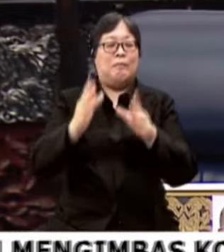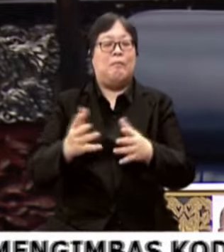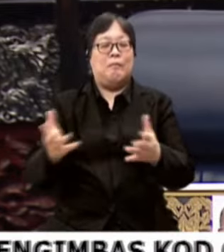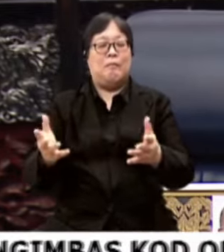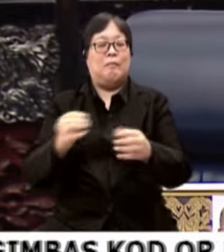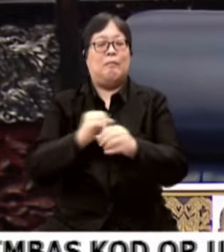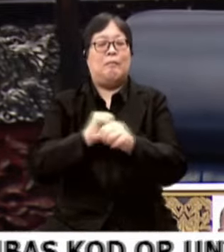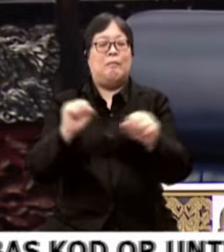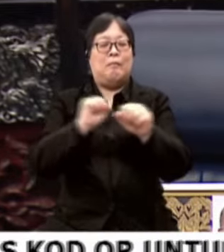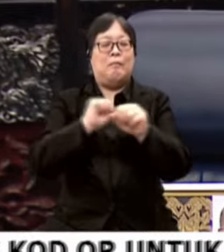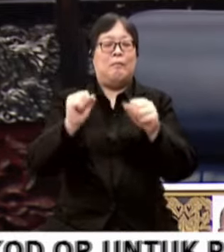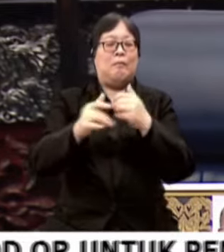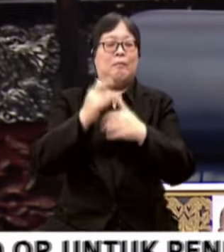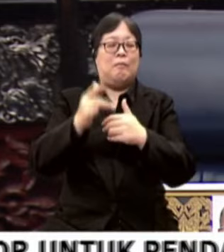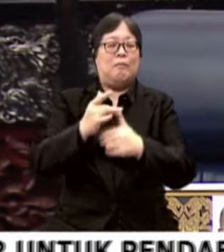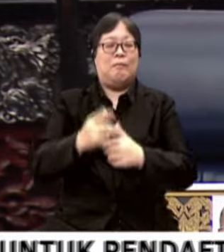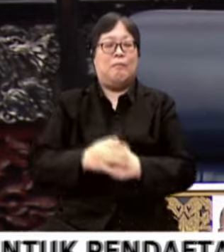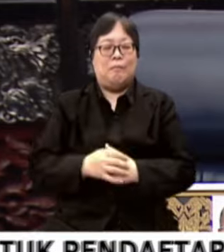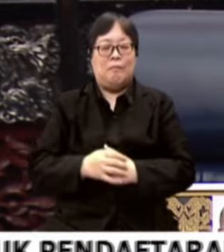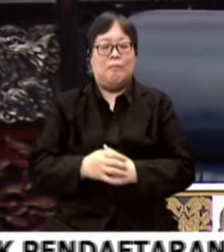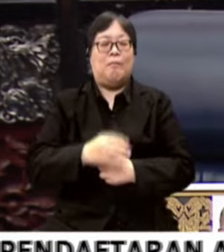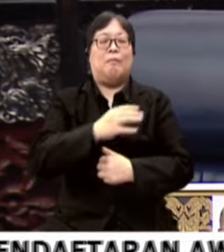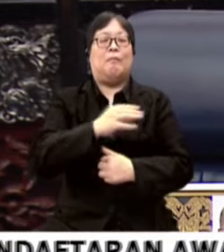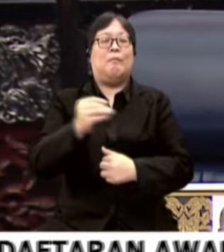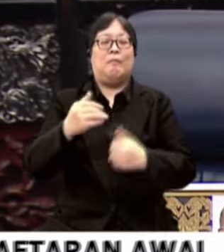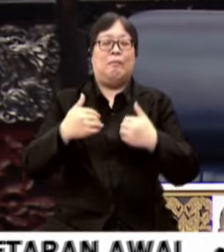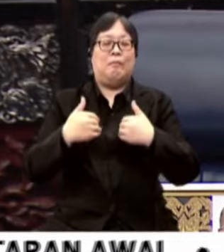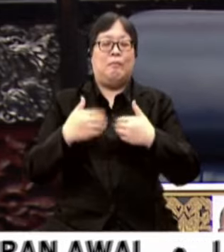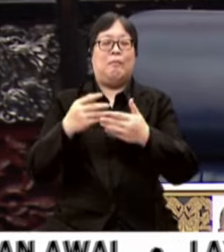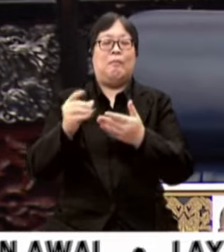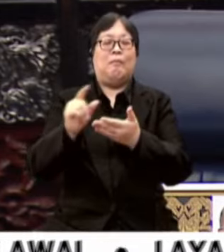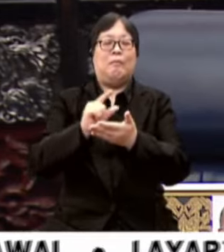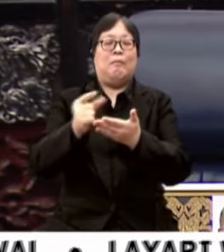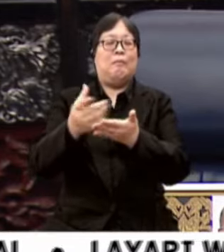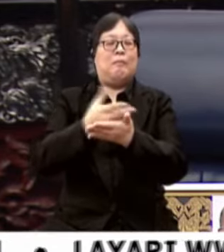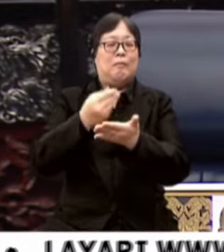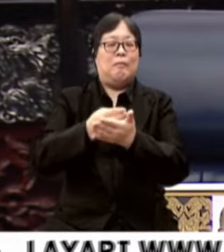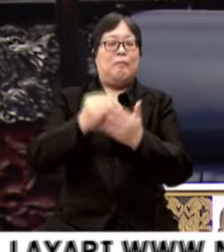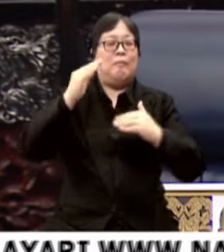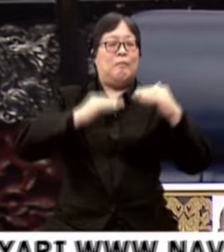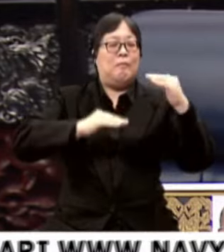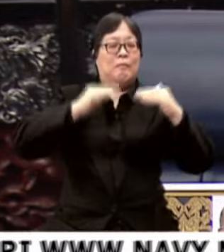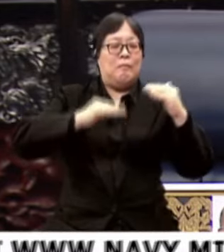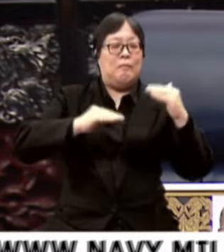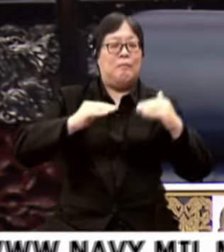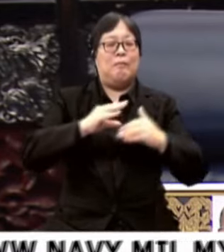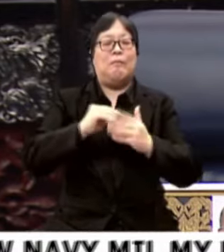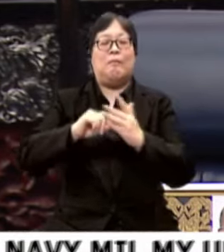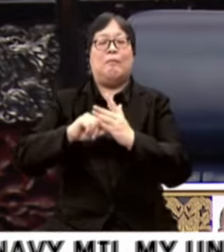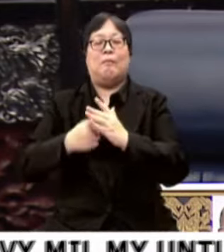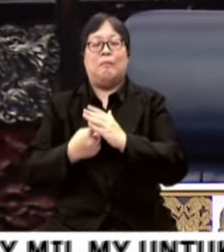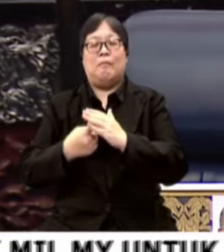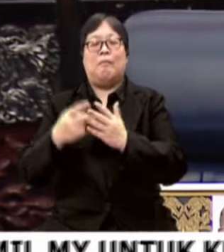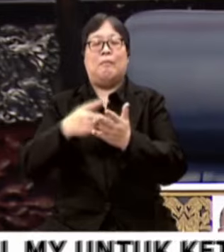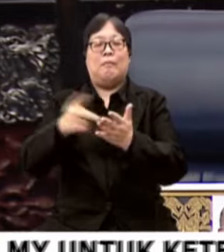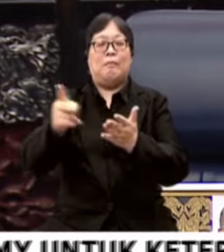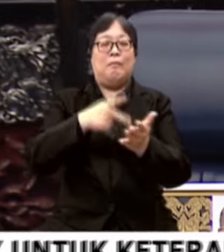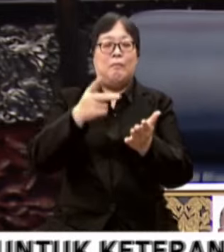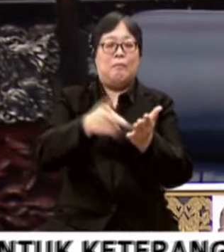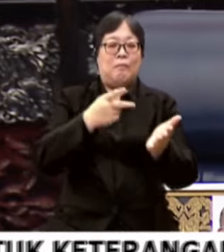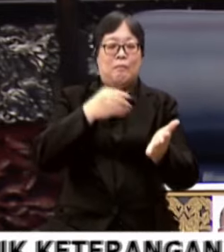persediaan sewajarnya serta memperoleh pendapatan yang stabil sebelum memulaikan bayaran